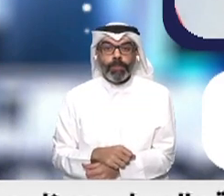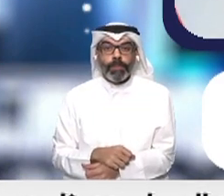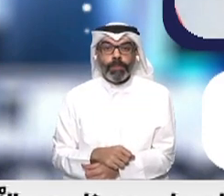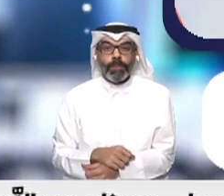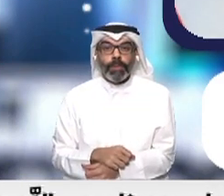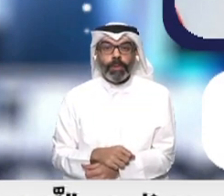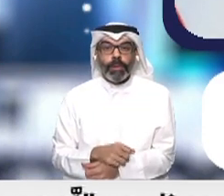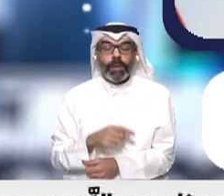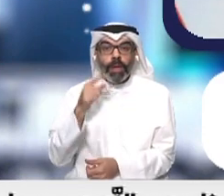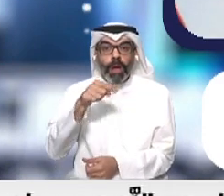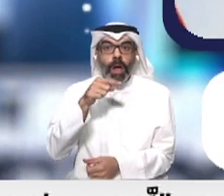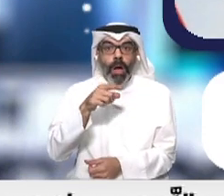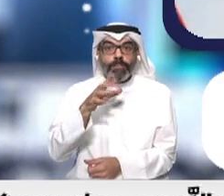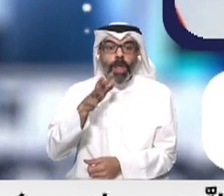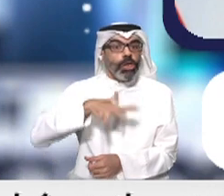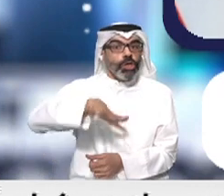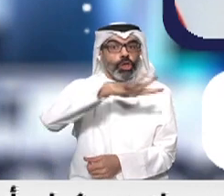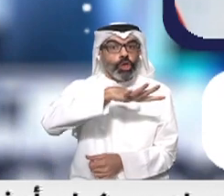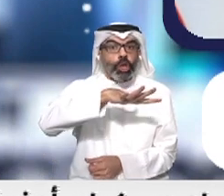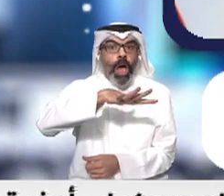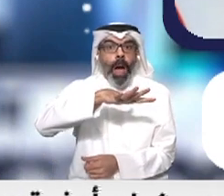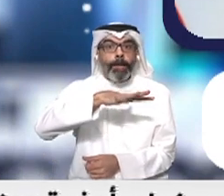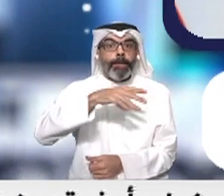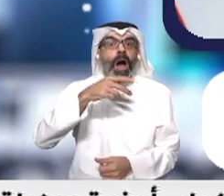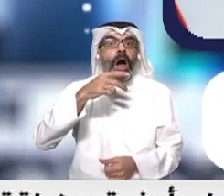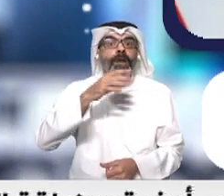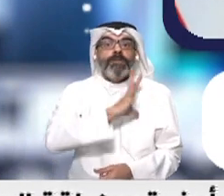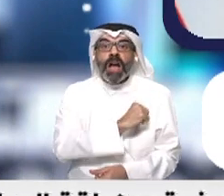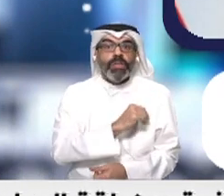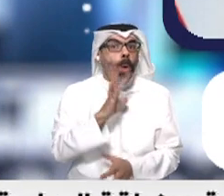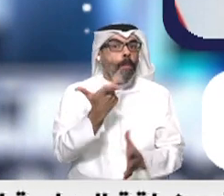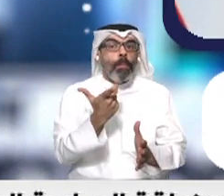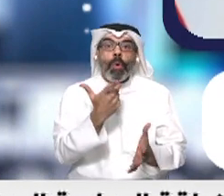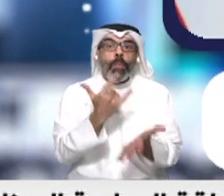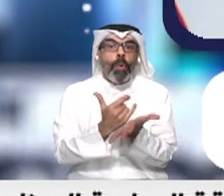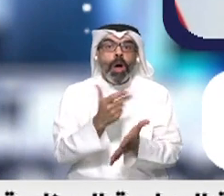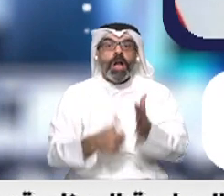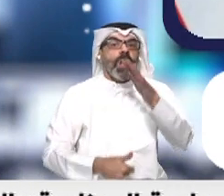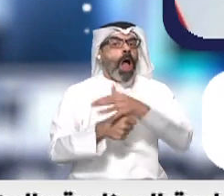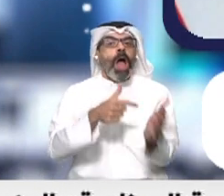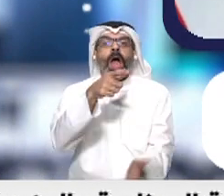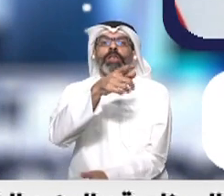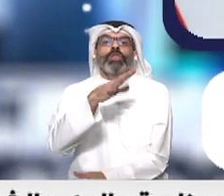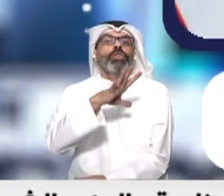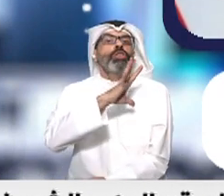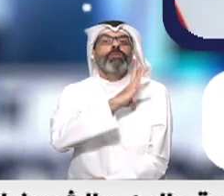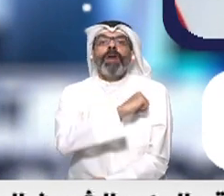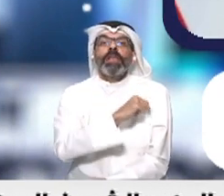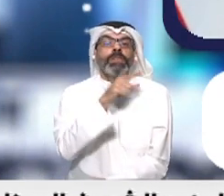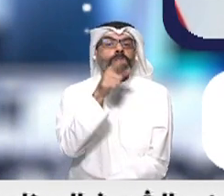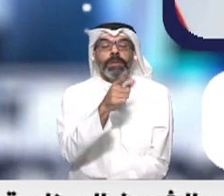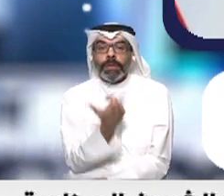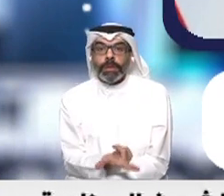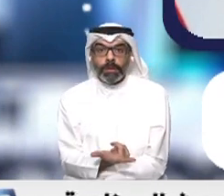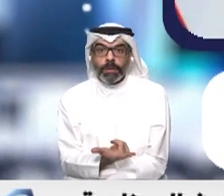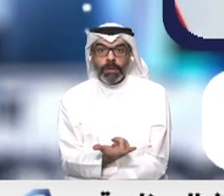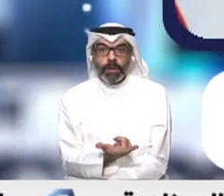الذي يمثل الشعب الفلسطيني هي السلطة الوطنية الفلسطينية، ولعل أبو مازن أدرك هذا و